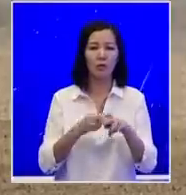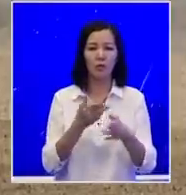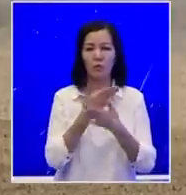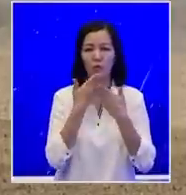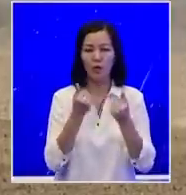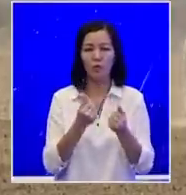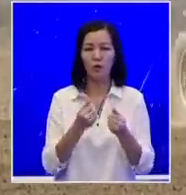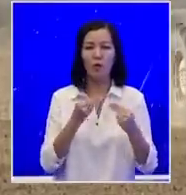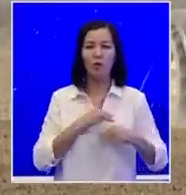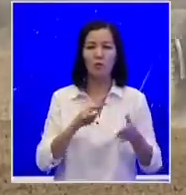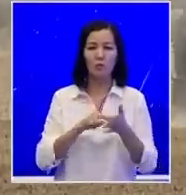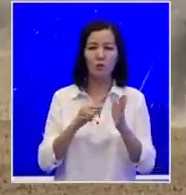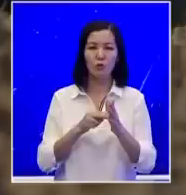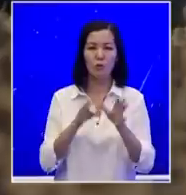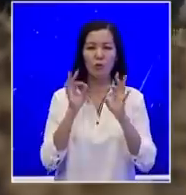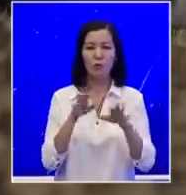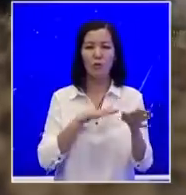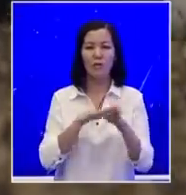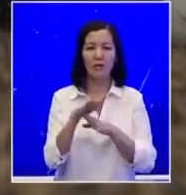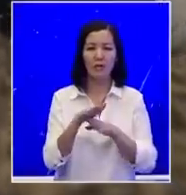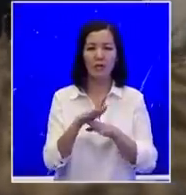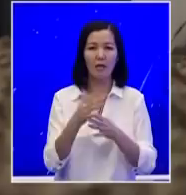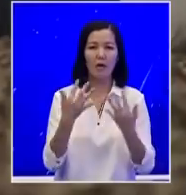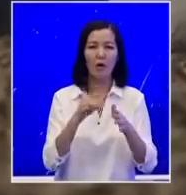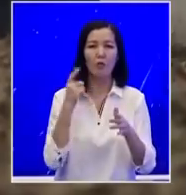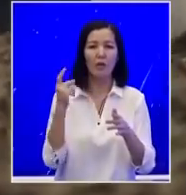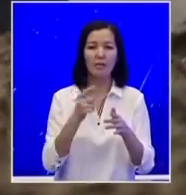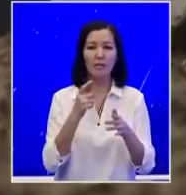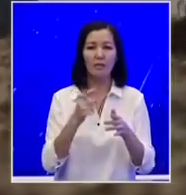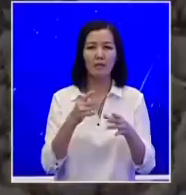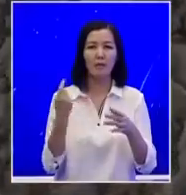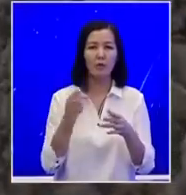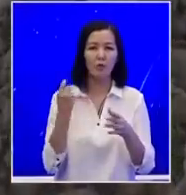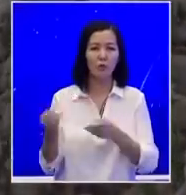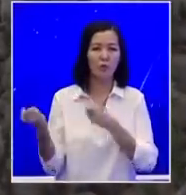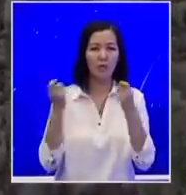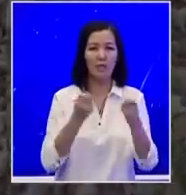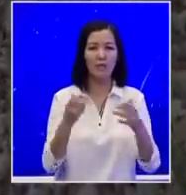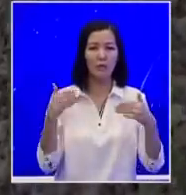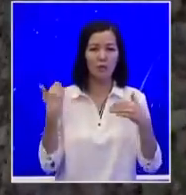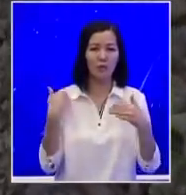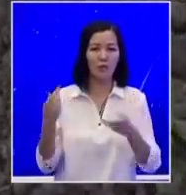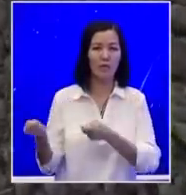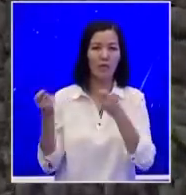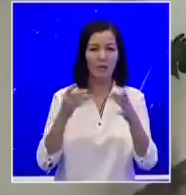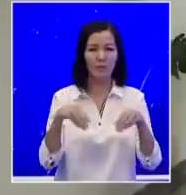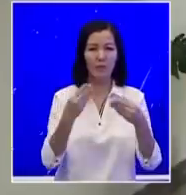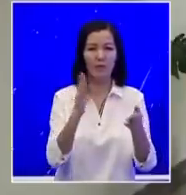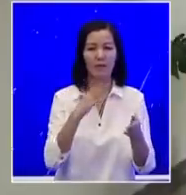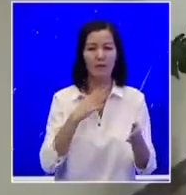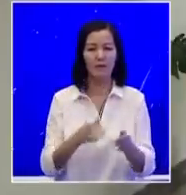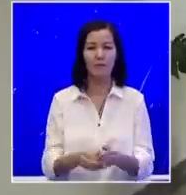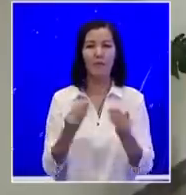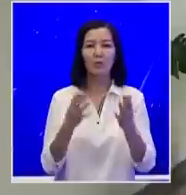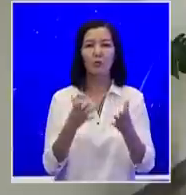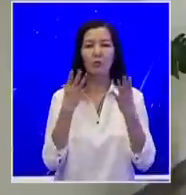болмады. Жұмыс жоспар ойдағыдай жүрді, алқап басындағы диқандарға тұқым жеткізілді, тыңайтқыштар алынды. Бүгінгі күні